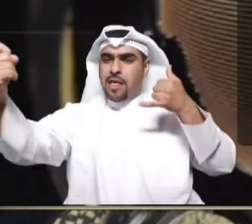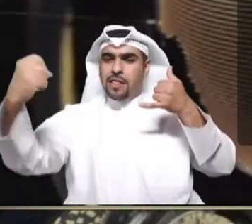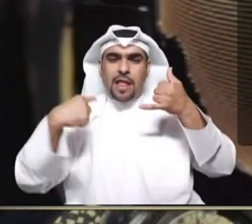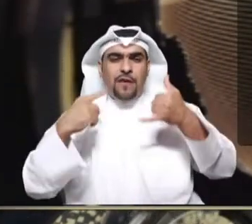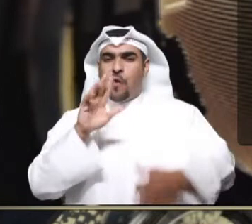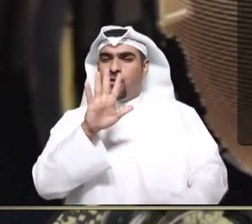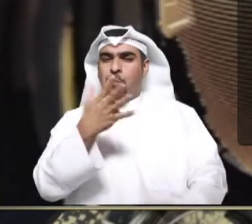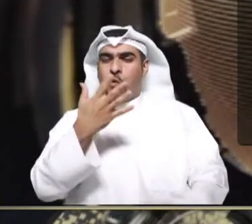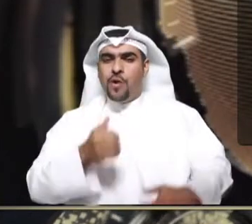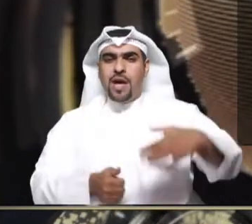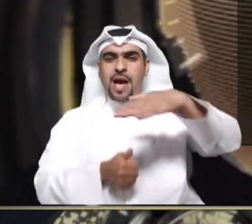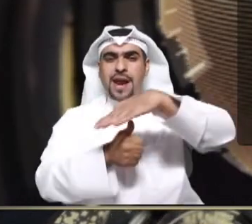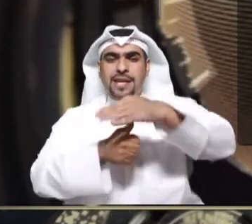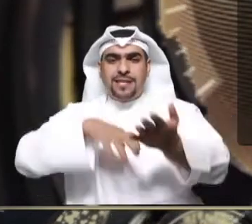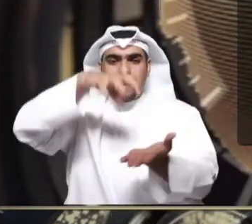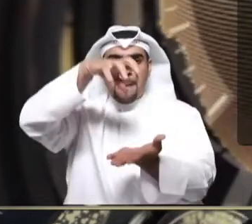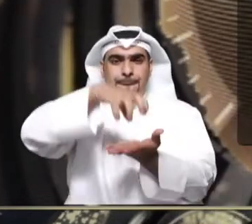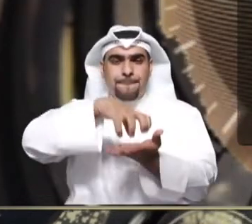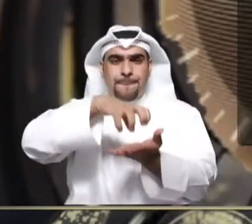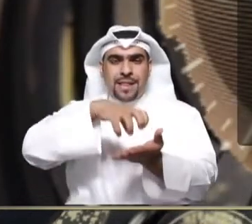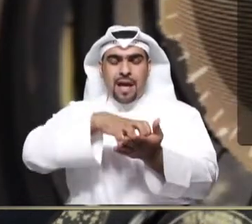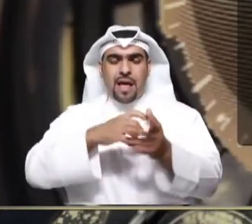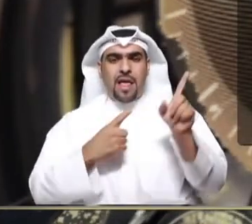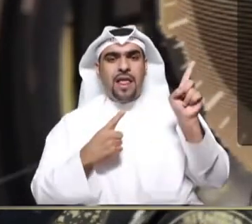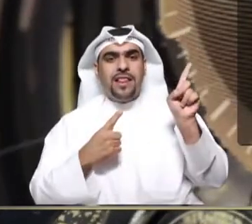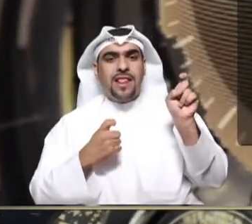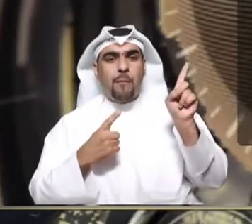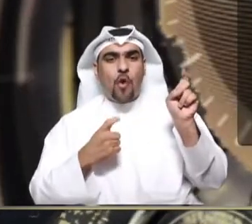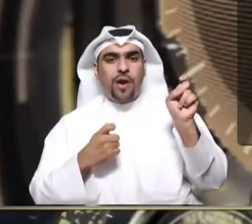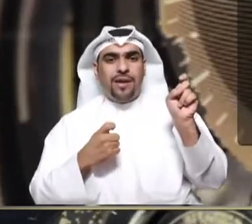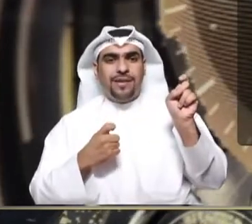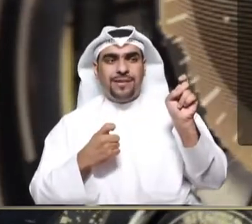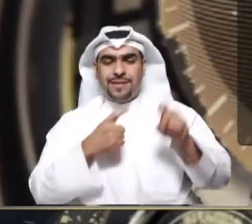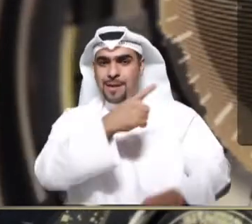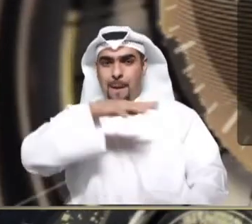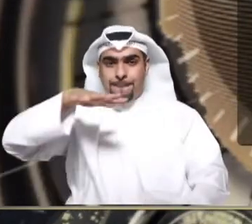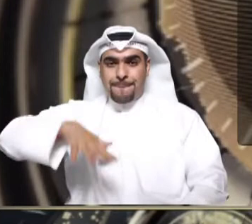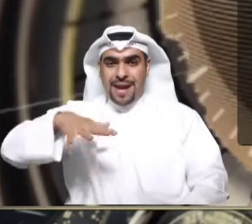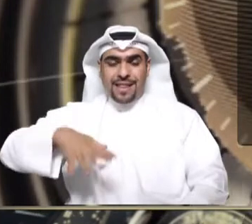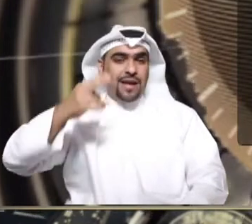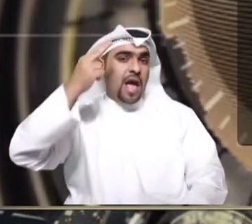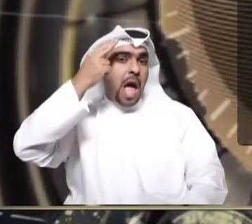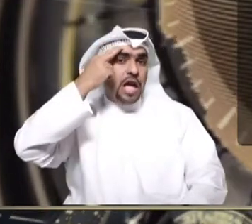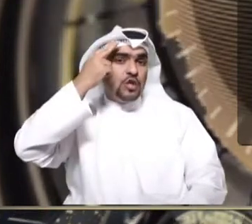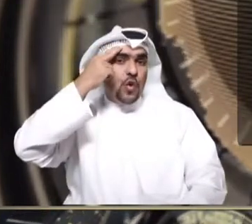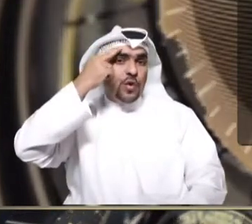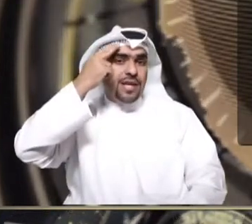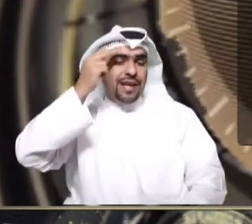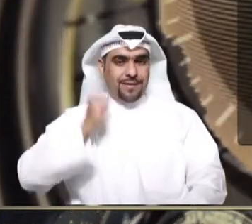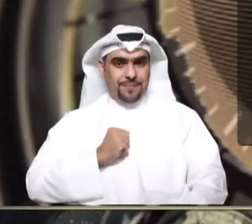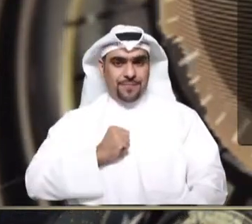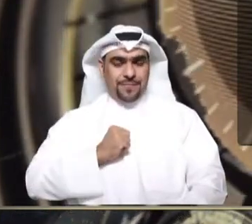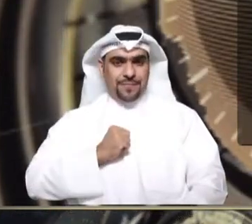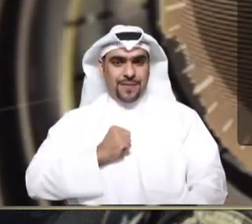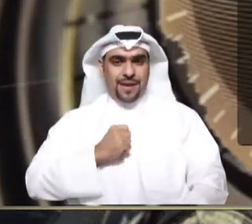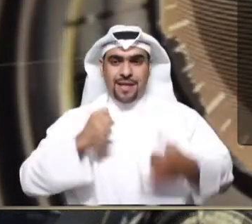هاتفيا من صاحب السمو الملكي الأمير فهد بن سلطان بن عبد العزيز آل سعود أمير